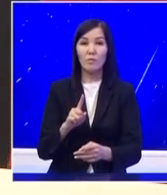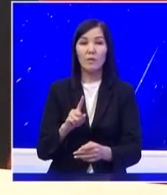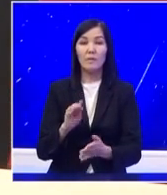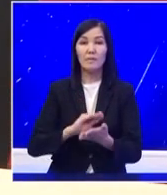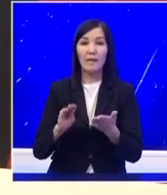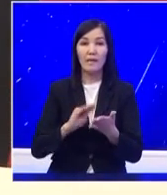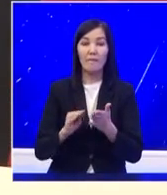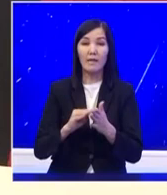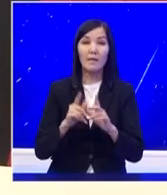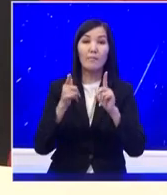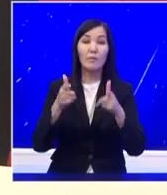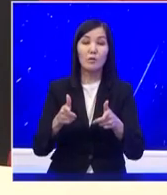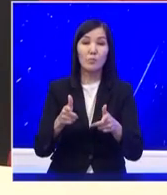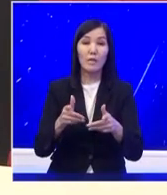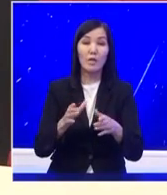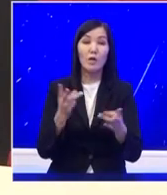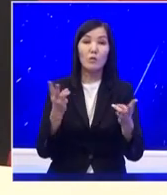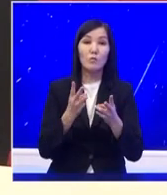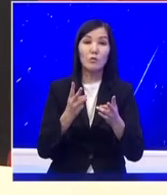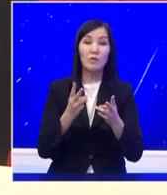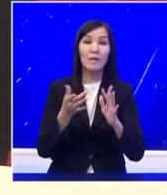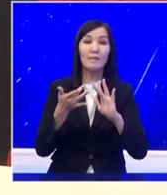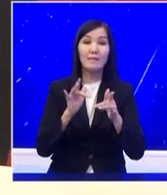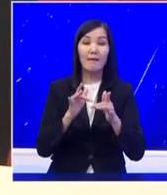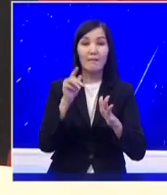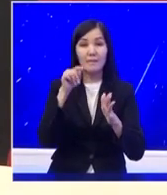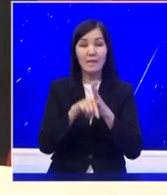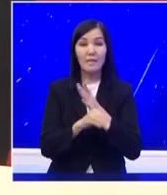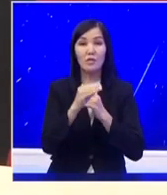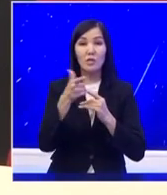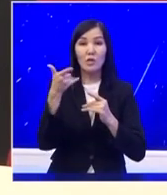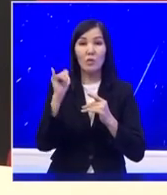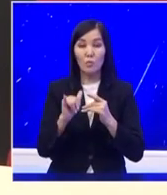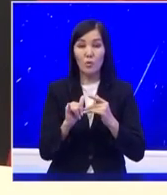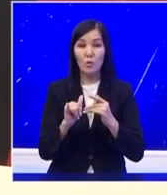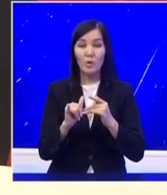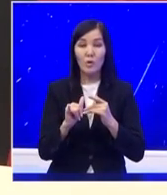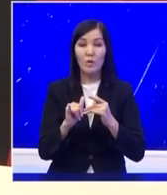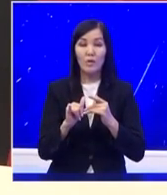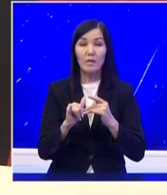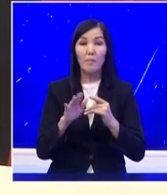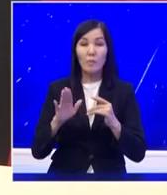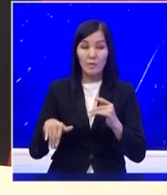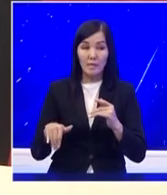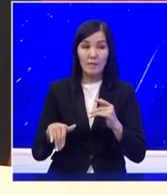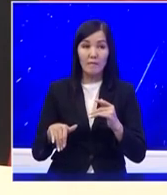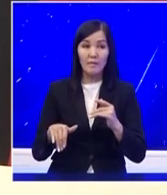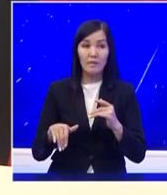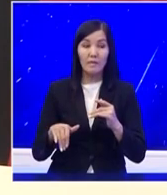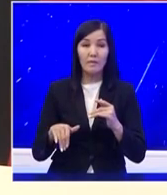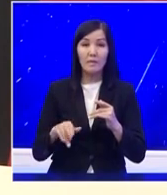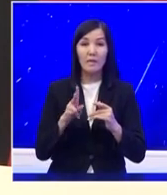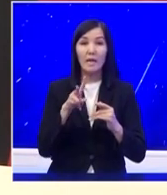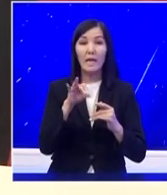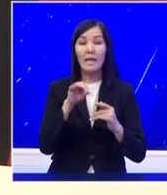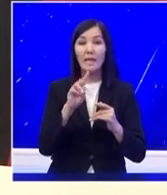ЖТСУ государственном университете, вам необходимо зайти на наш сайт jgu.edu.kz. После этого сделать клик